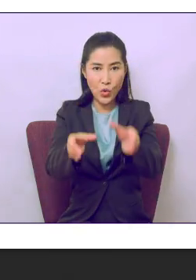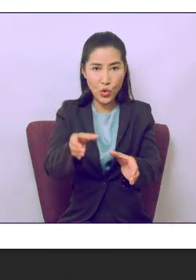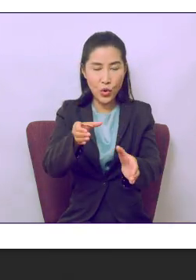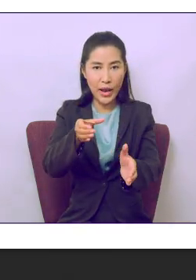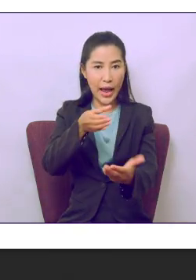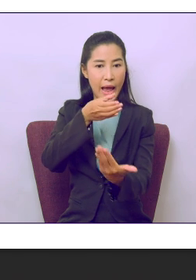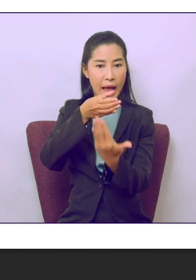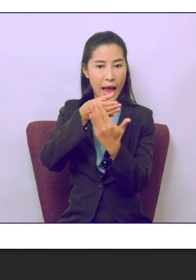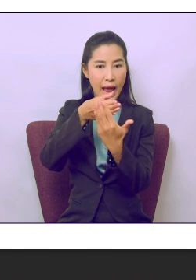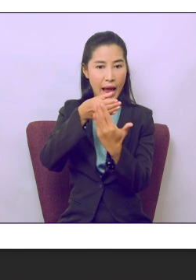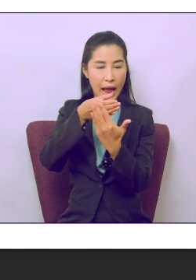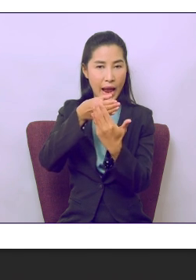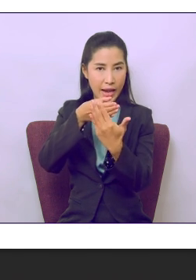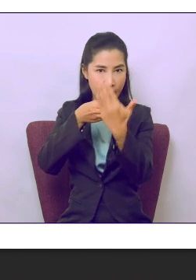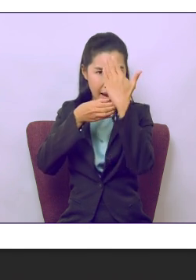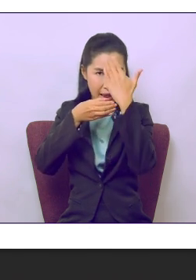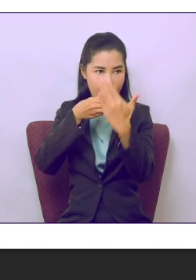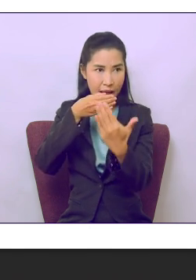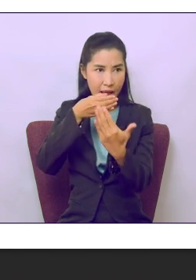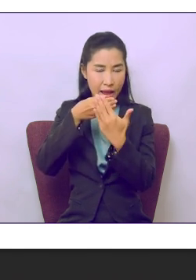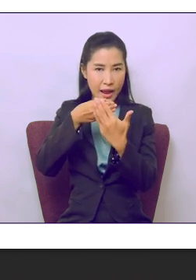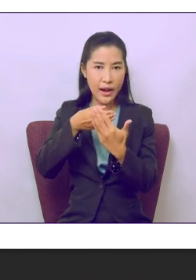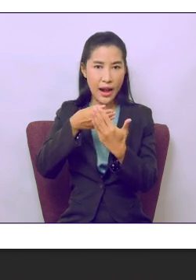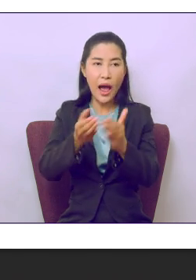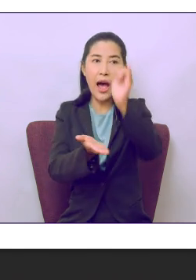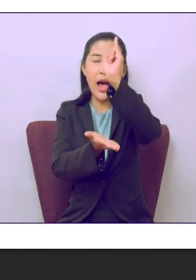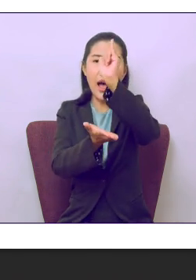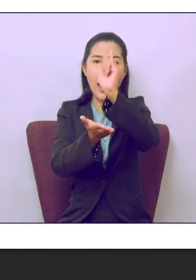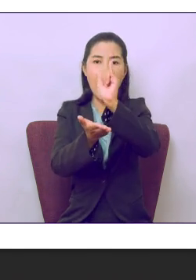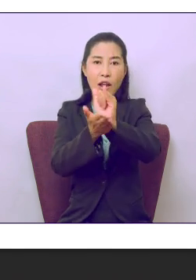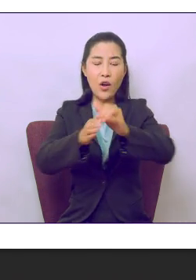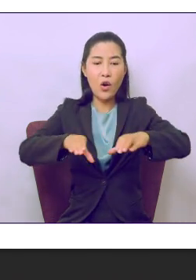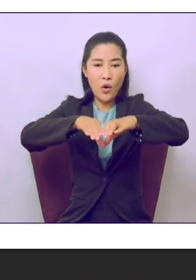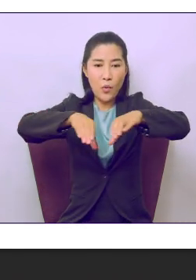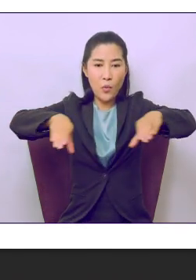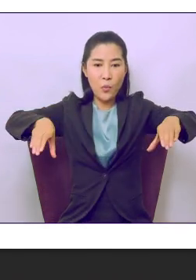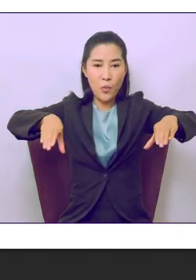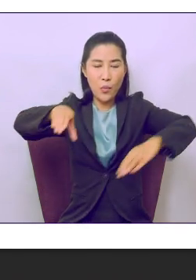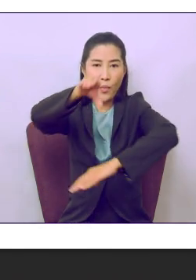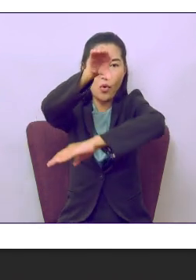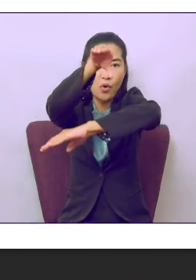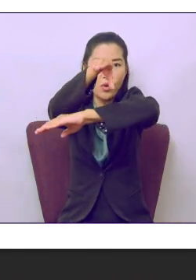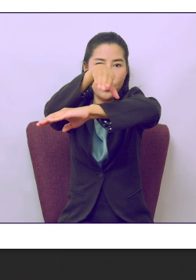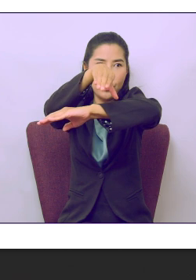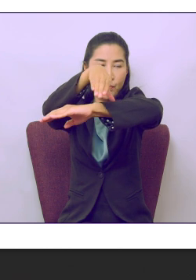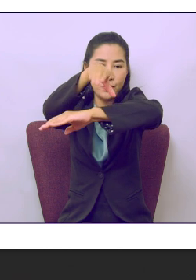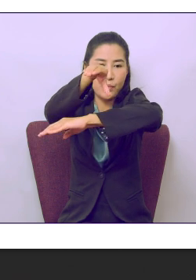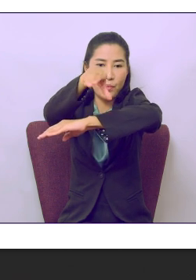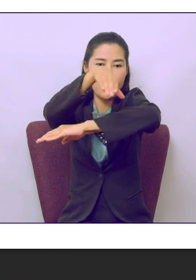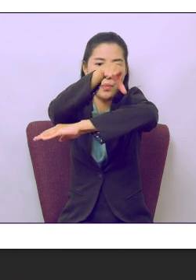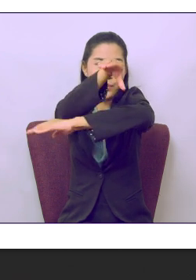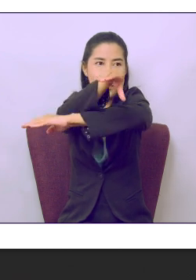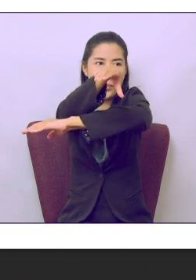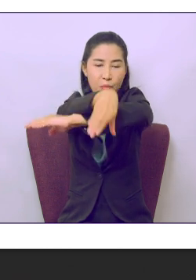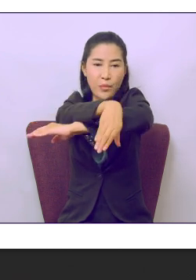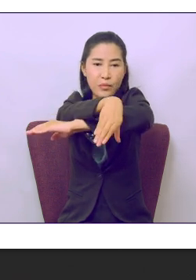หน้านะครับกล้ามเนื้อต้นขาด้านหน้าเนี่ยเราก็ให้น้องเนี่ยนอนนะครับสอดหมอนข้างเข้าไปใบนึงนะครับหรือหมอนอะไรก็